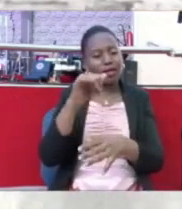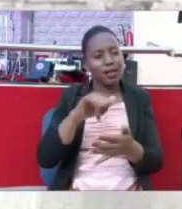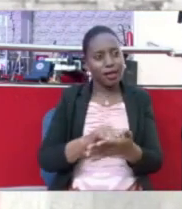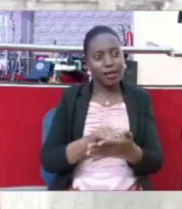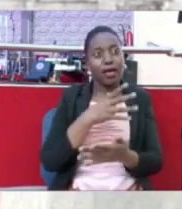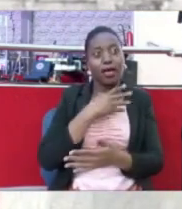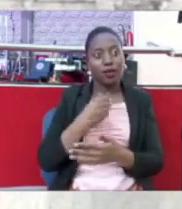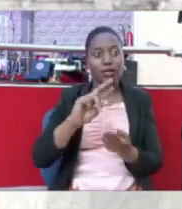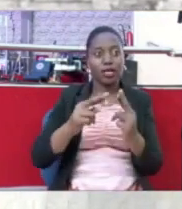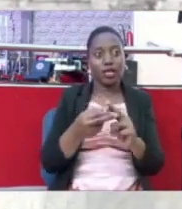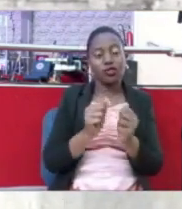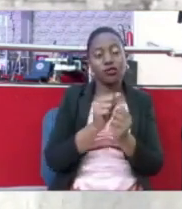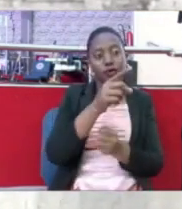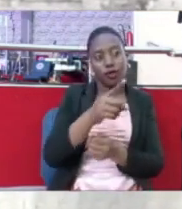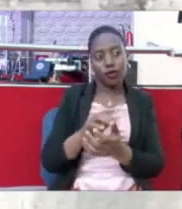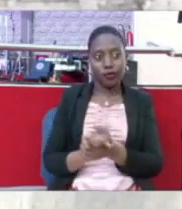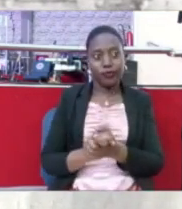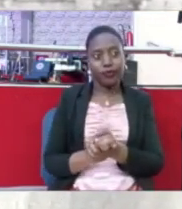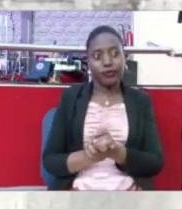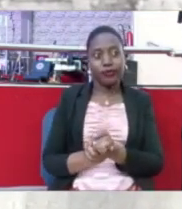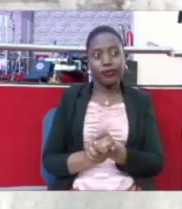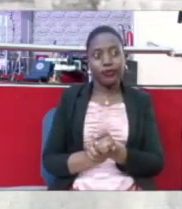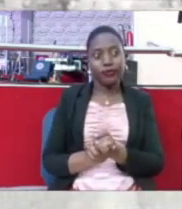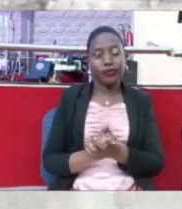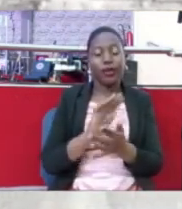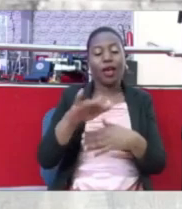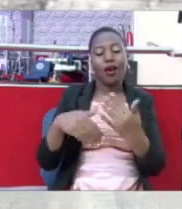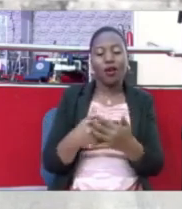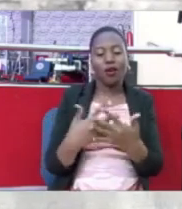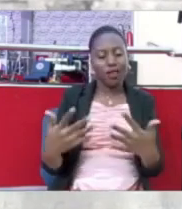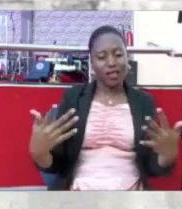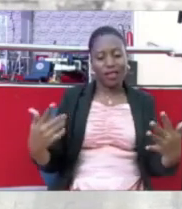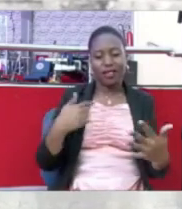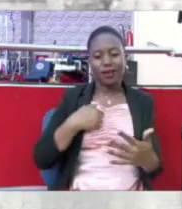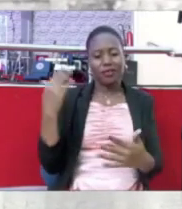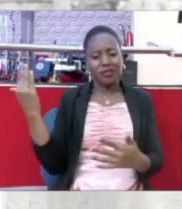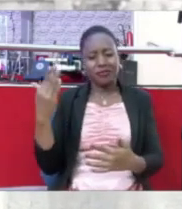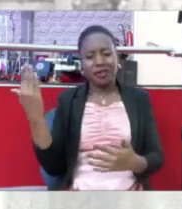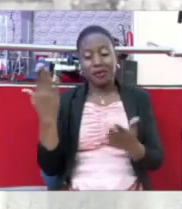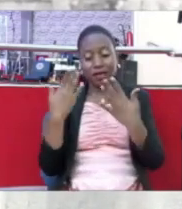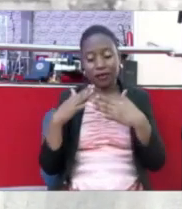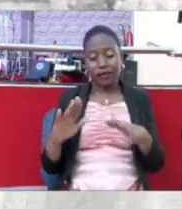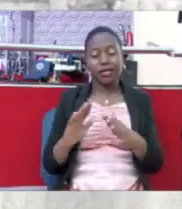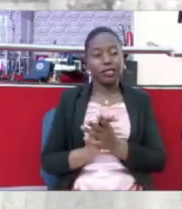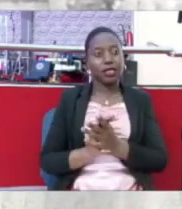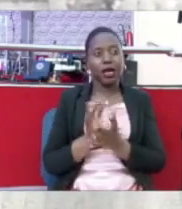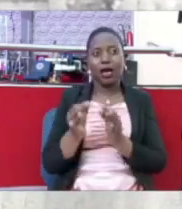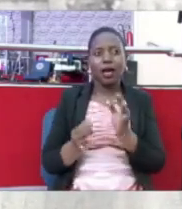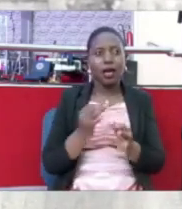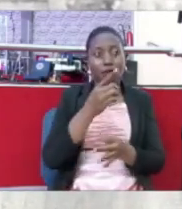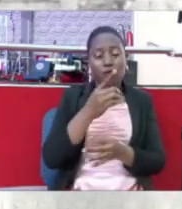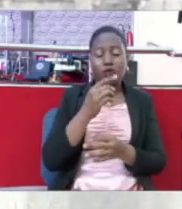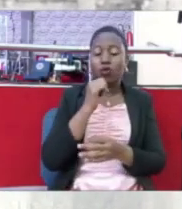with you. Lakini kabla afanye hivyo anataka kuwa na uhusiano na wewe. All those things I have shared. Hayo mambo yote nimesema. If you have not known the Lord